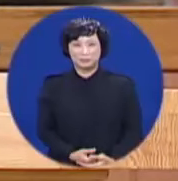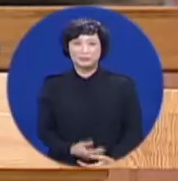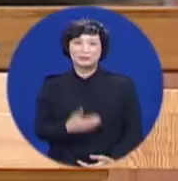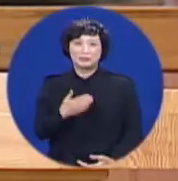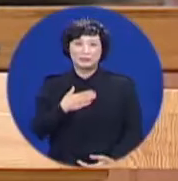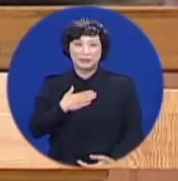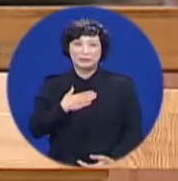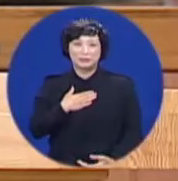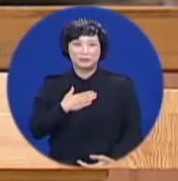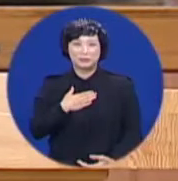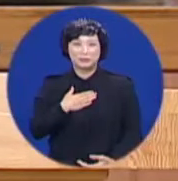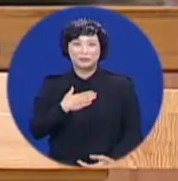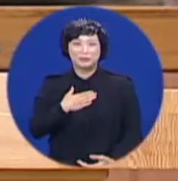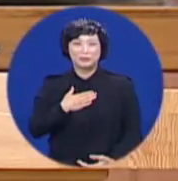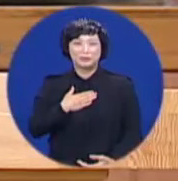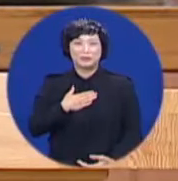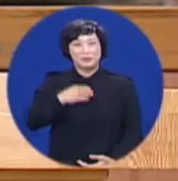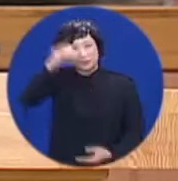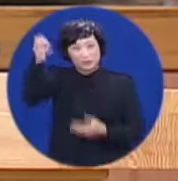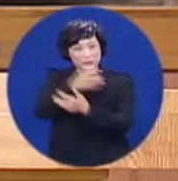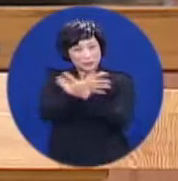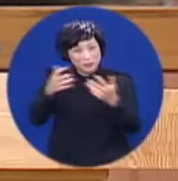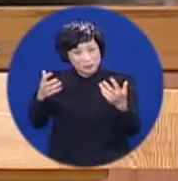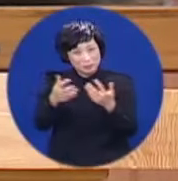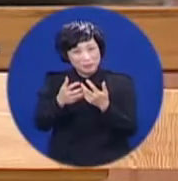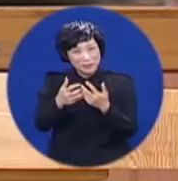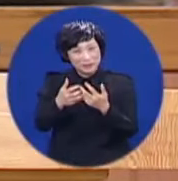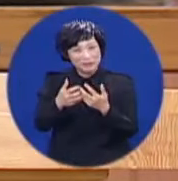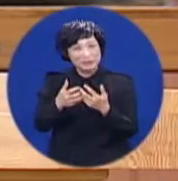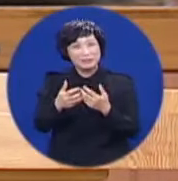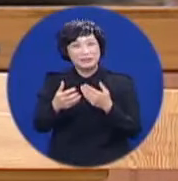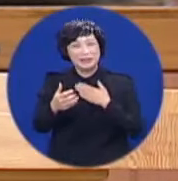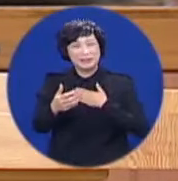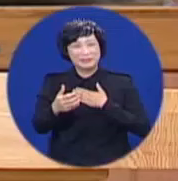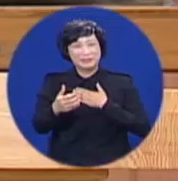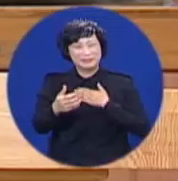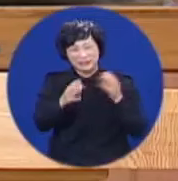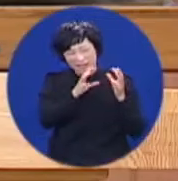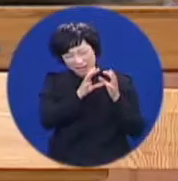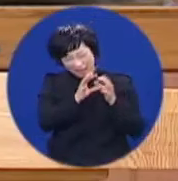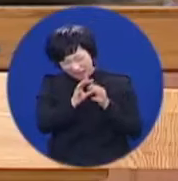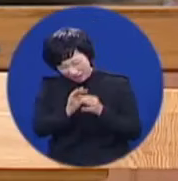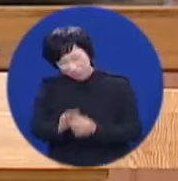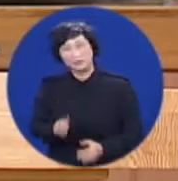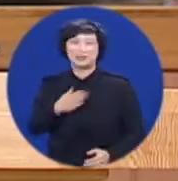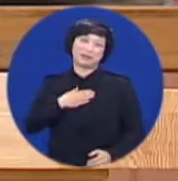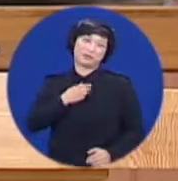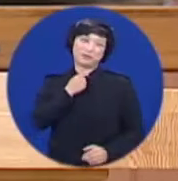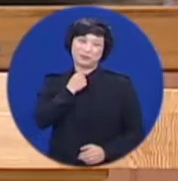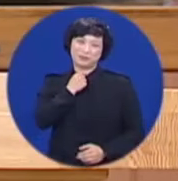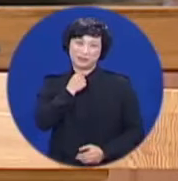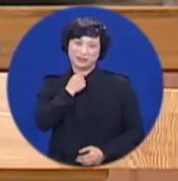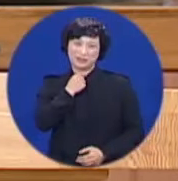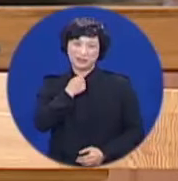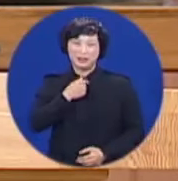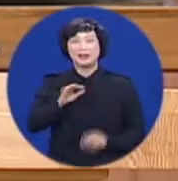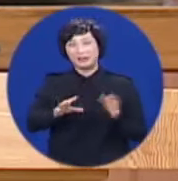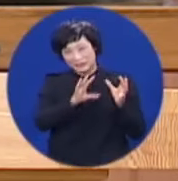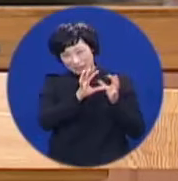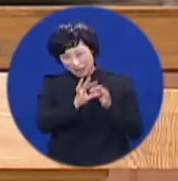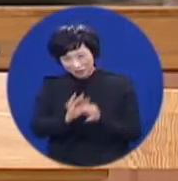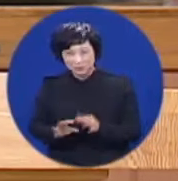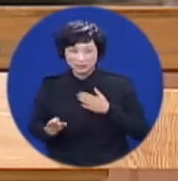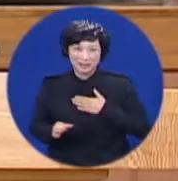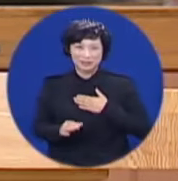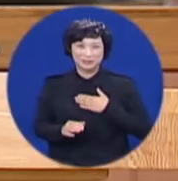저도 충만이 성령의 충만이 한량 없기를 원해요. 제한 없기를